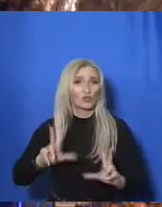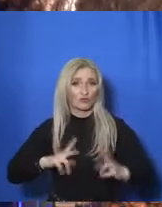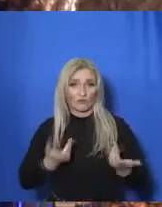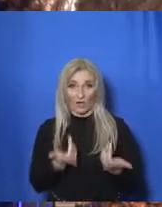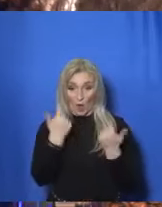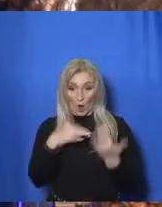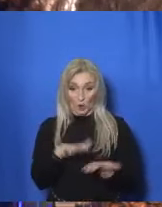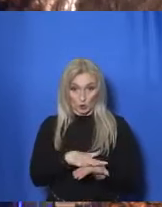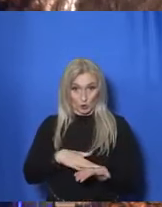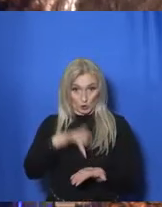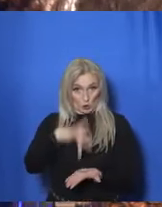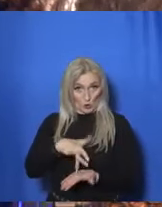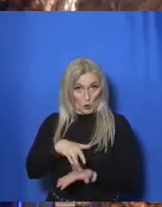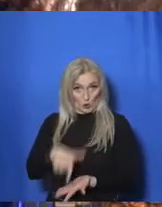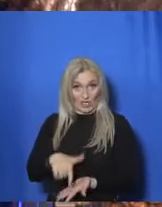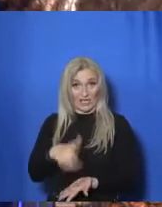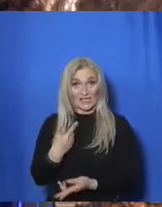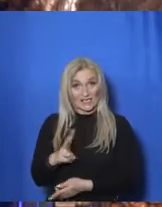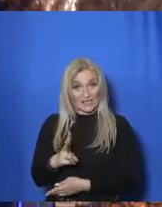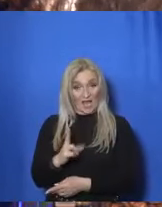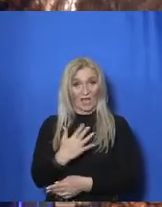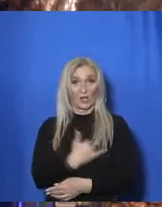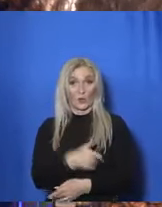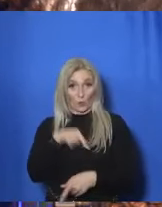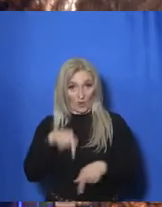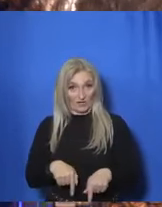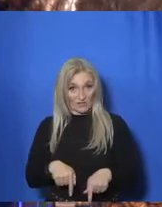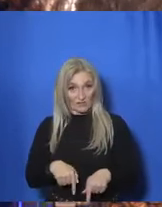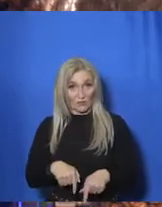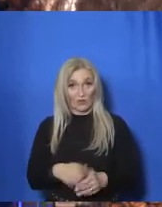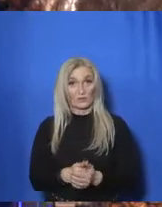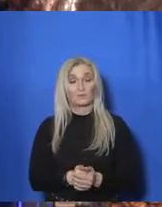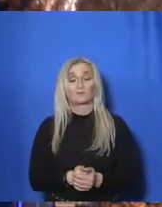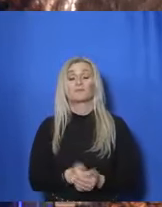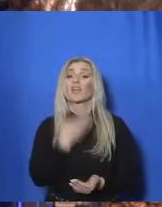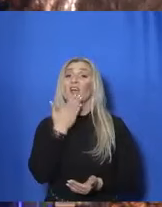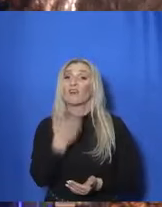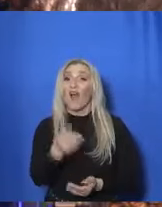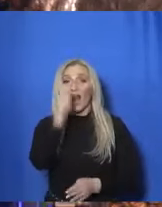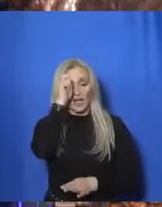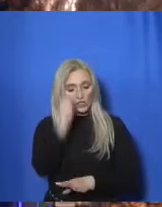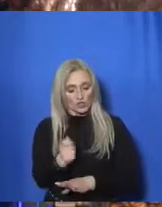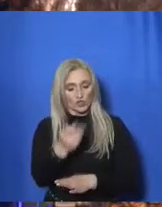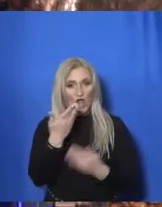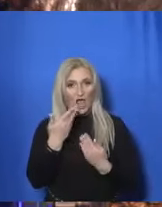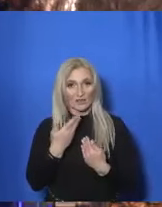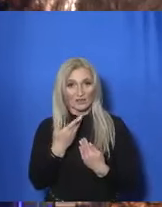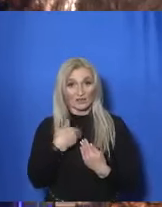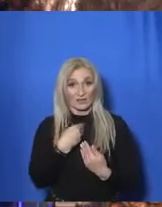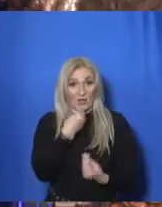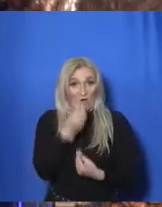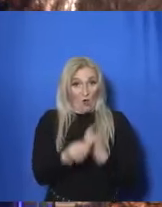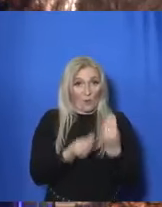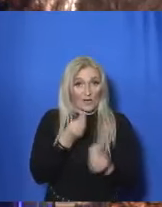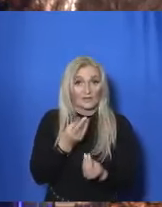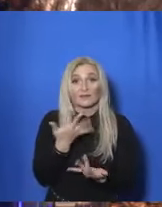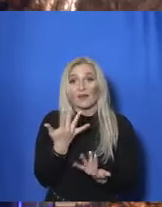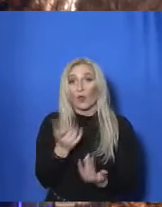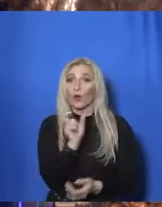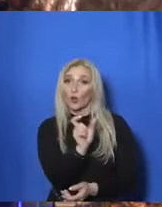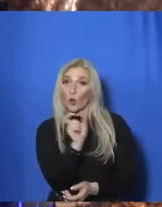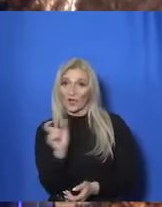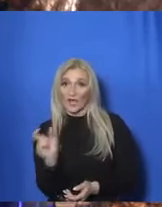stožerne političke stranke u Republici Hrvatskoj. Hvala i na časti obratiti se s nekoliko